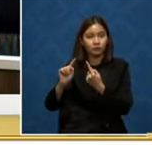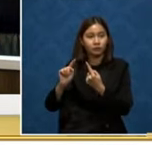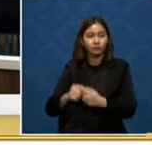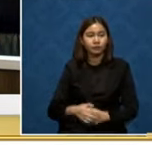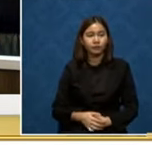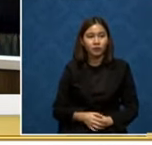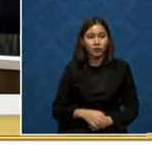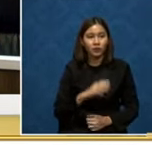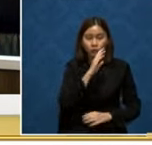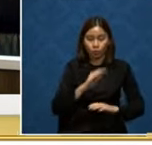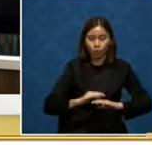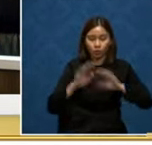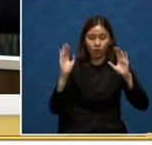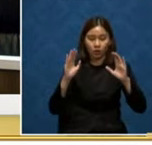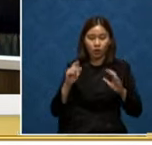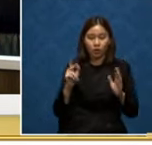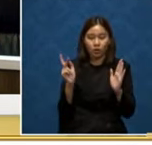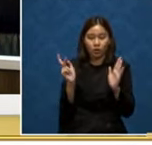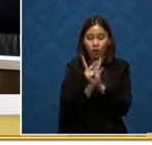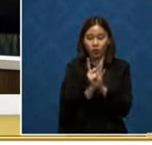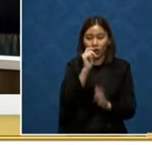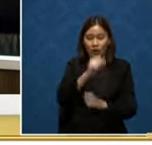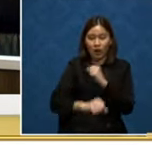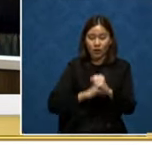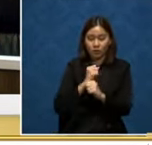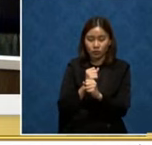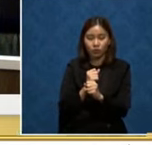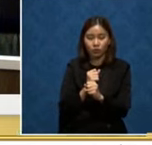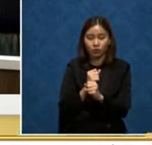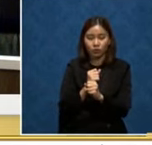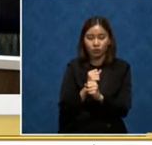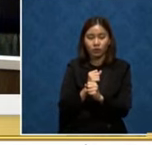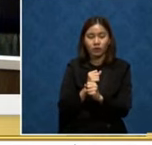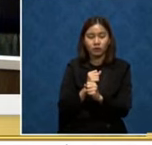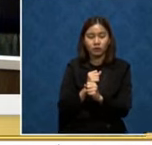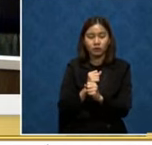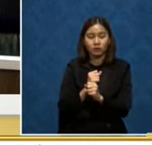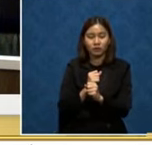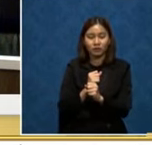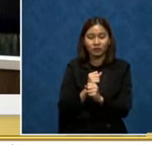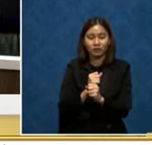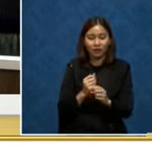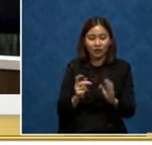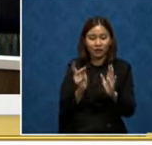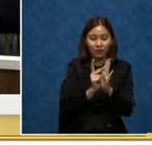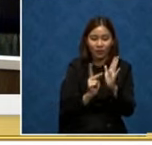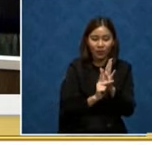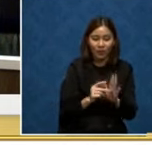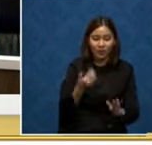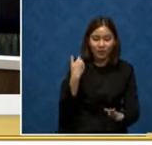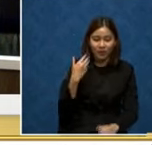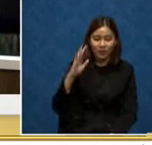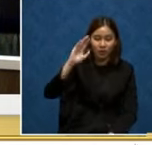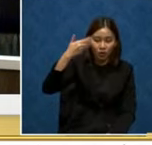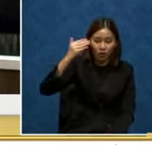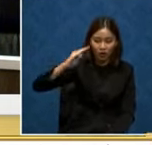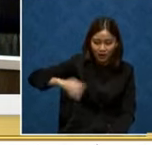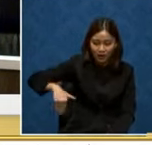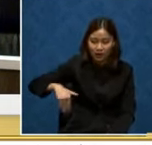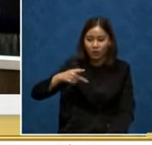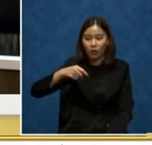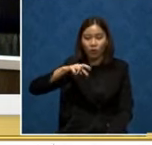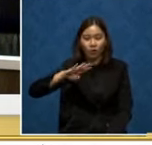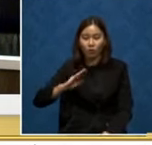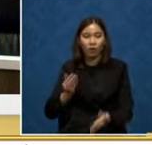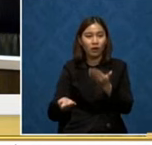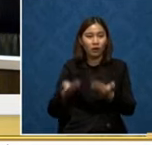น เหนแต่บทปัญญัติ่าด้วยอายุคามรณดกทั้งนี้ไม่วามลคดีเกิดขึ้นก่อนหรอหังวันใช้พราชป